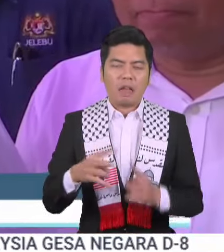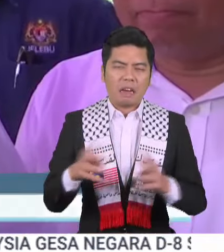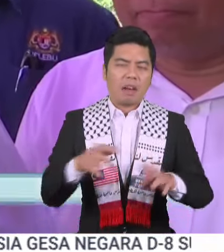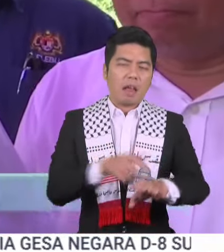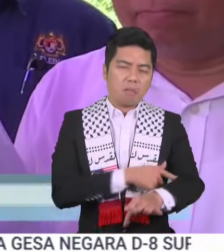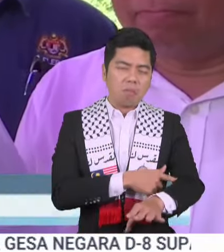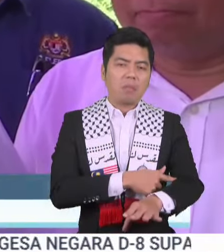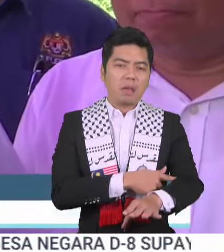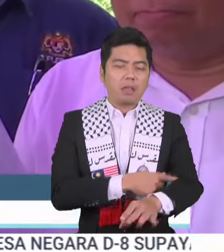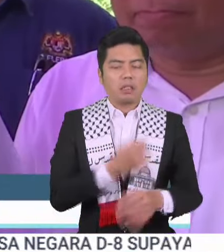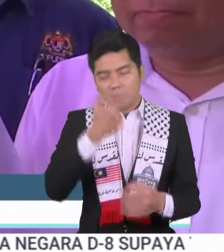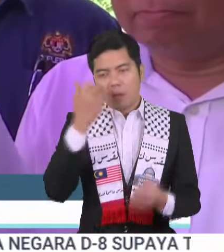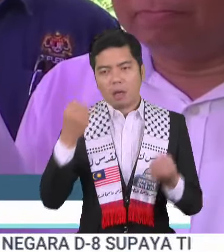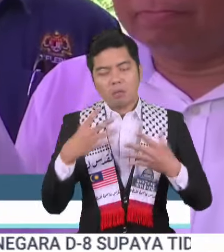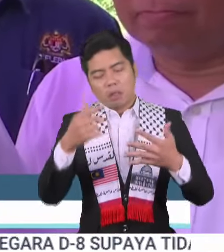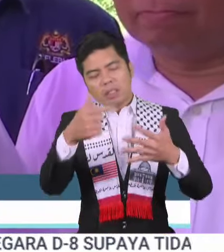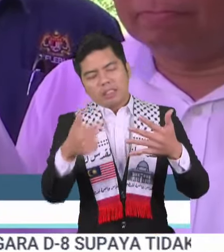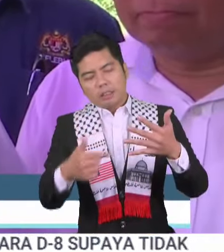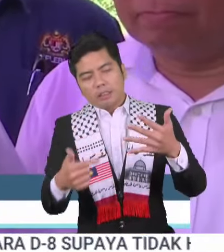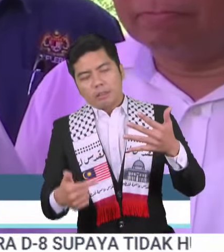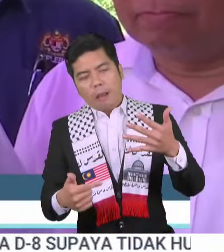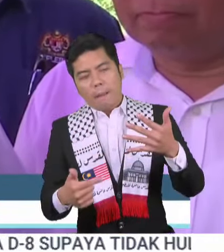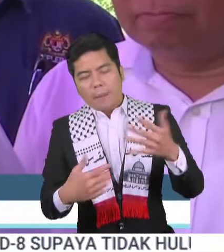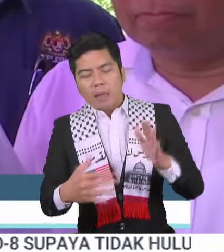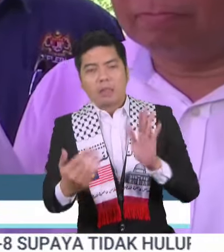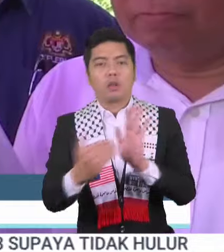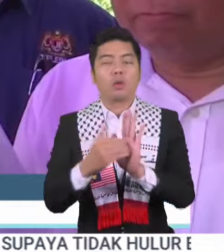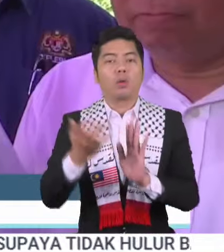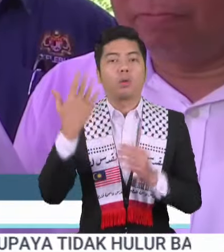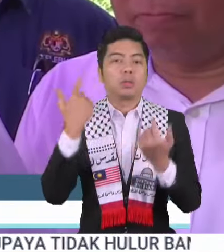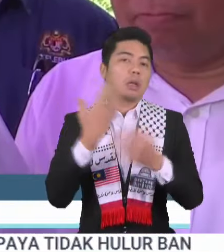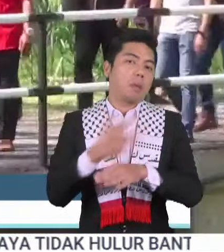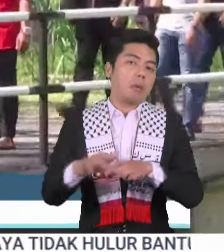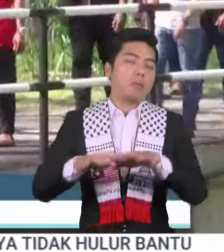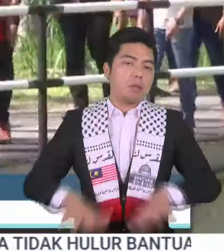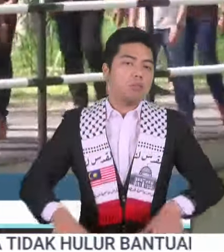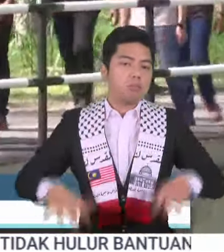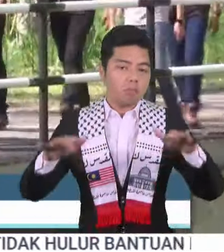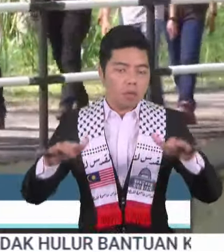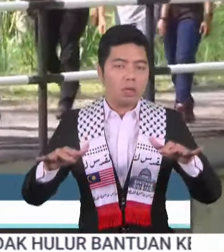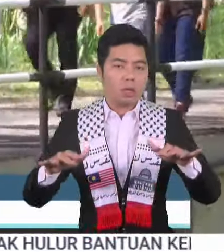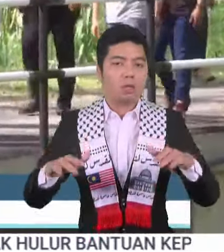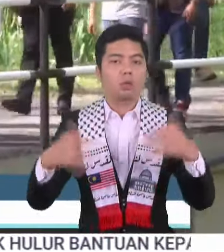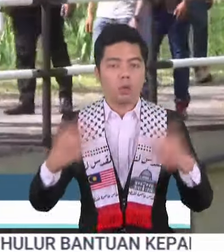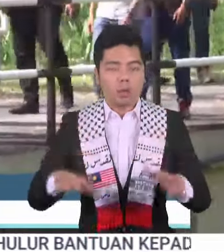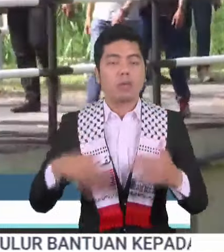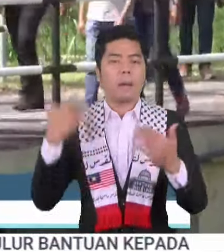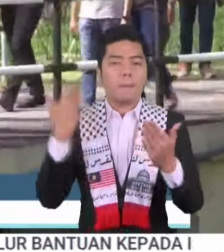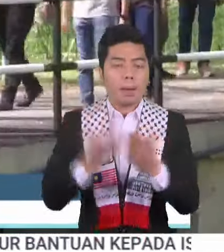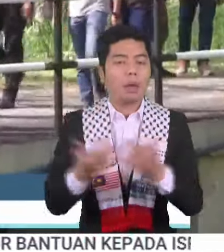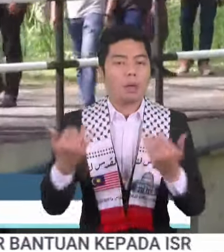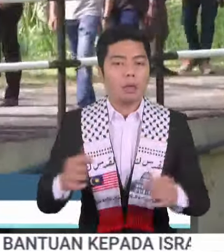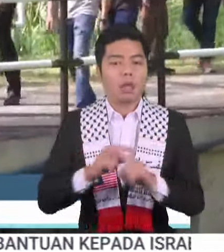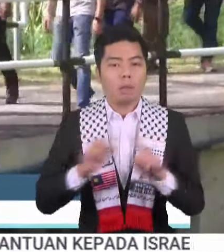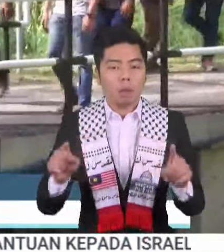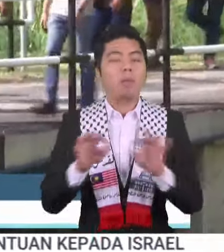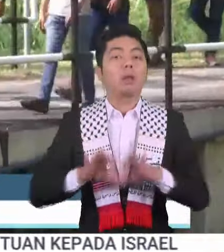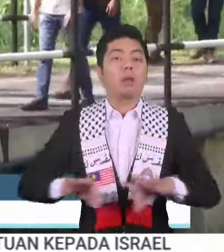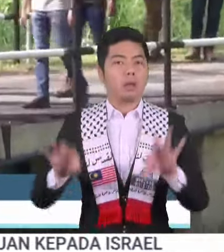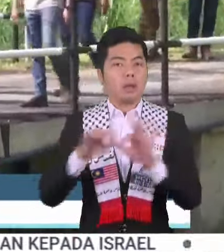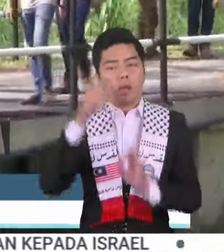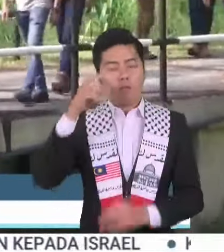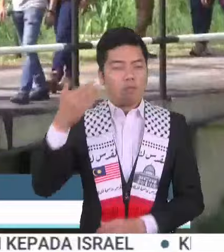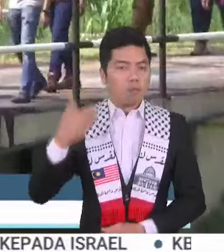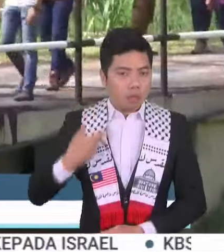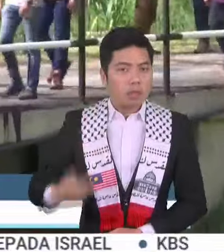lambat kerana beberapa faktor yang melanda ketika waktu selepas banjir juga sampai ke hari ini, tetapi yang penting bagi